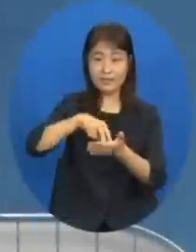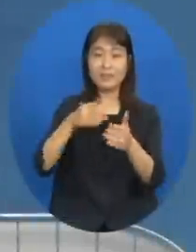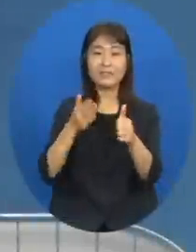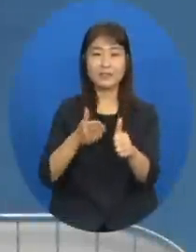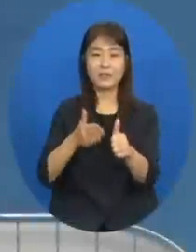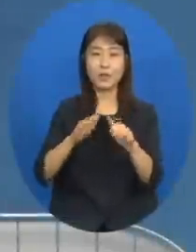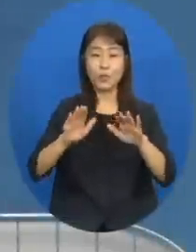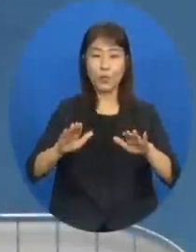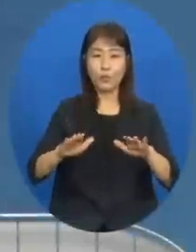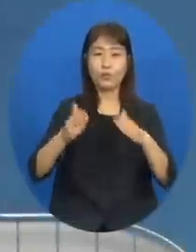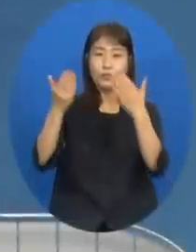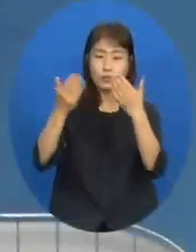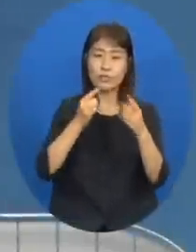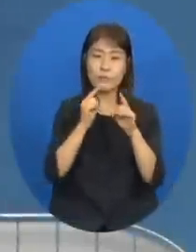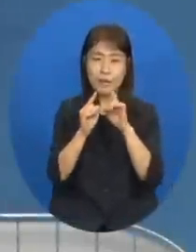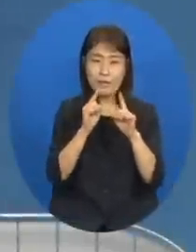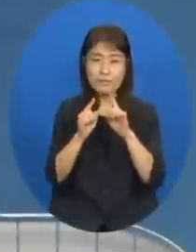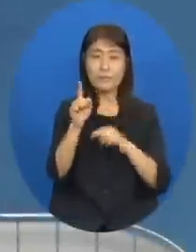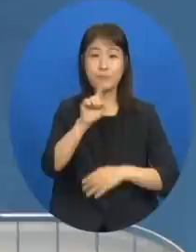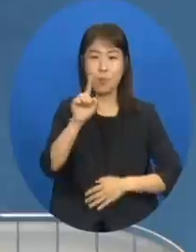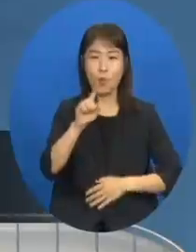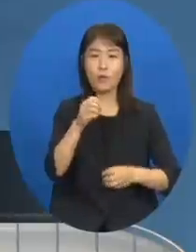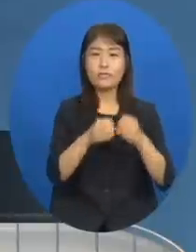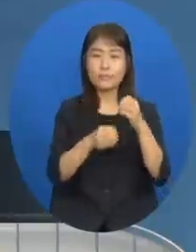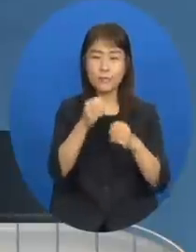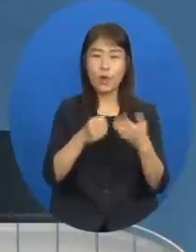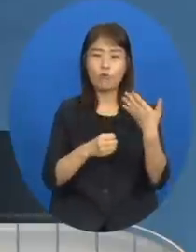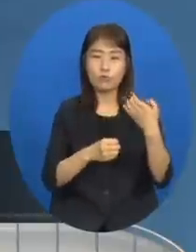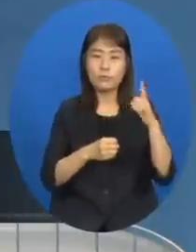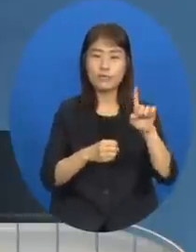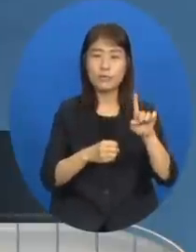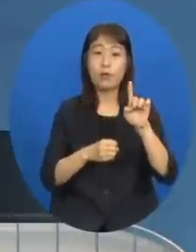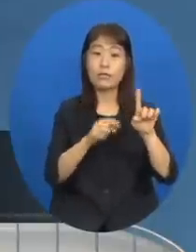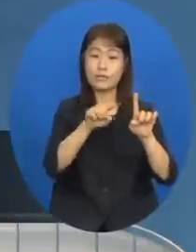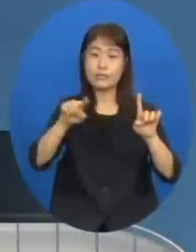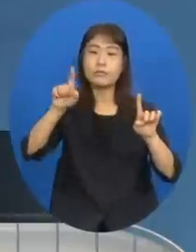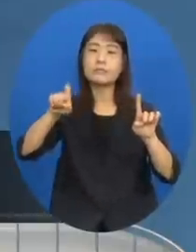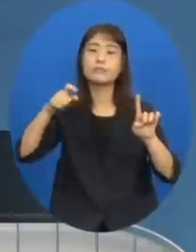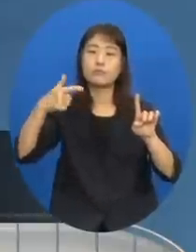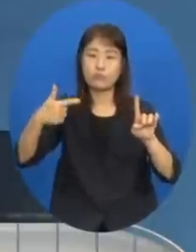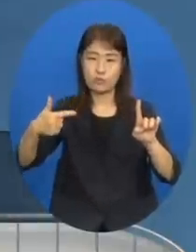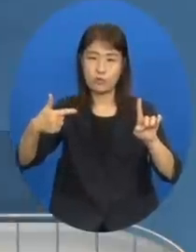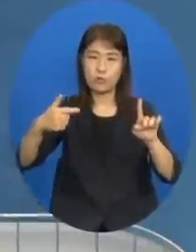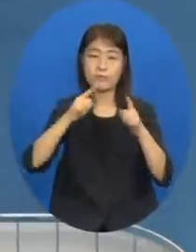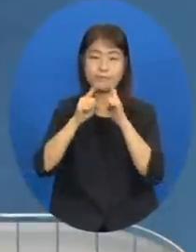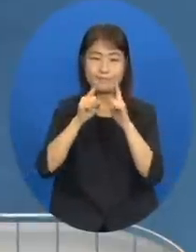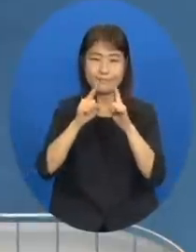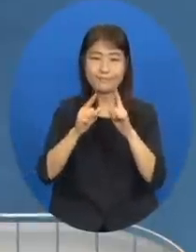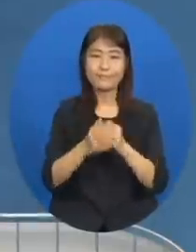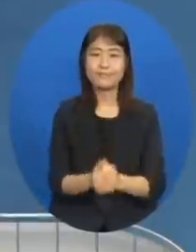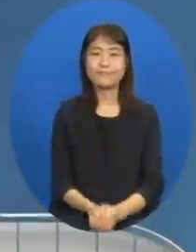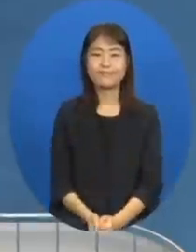오늘 우리에게 주시는 하나님 말씀은 시편 91장 1에서 16절 말씀입니다